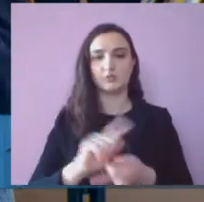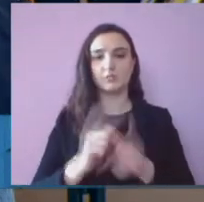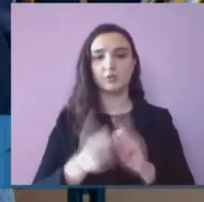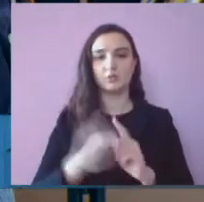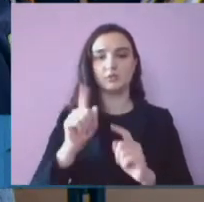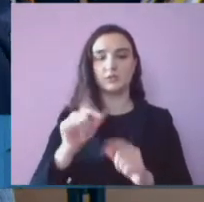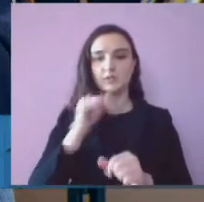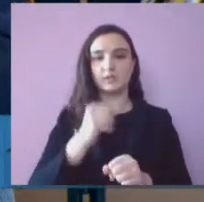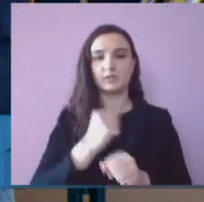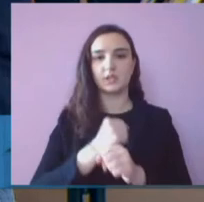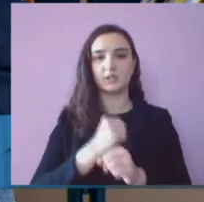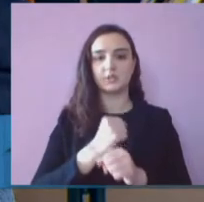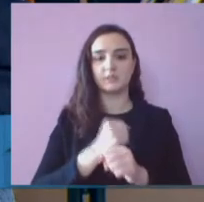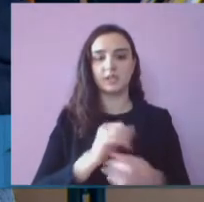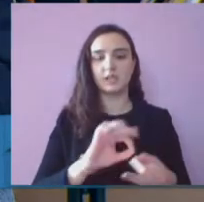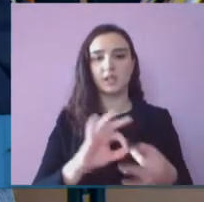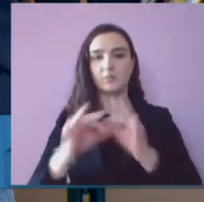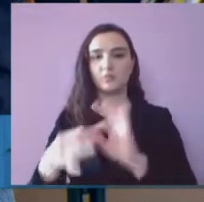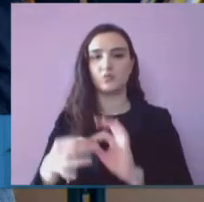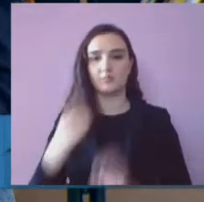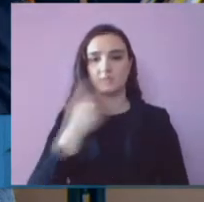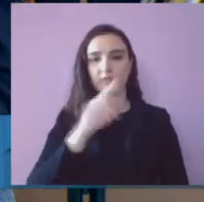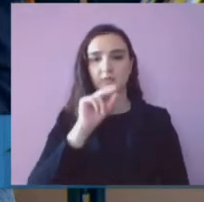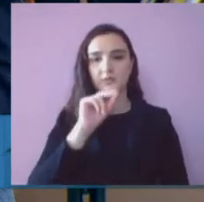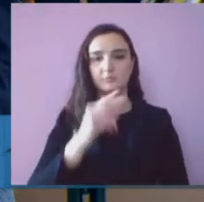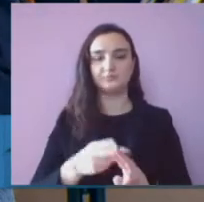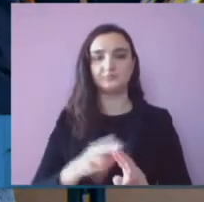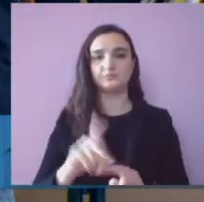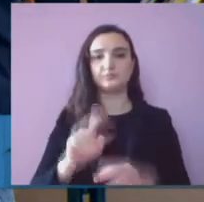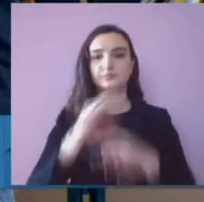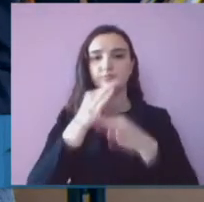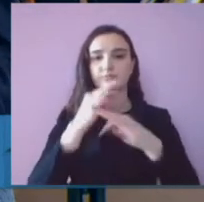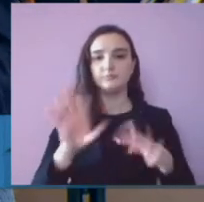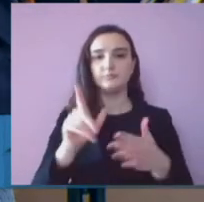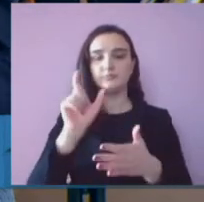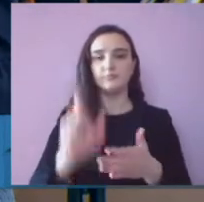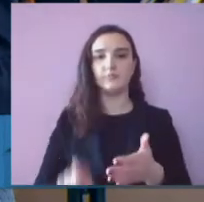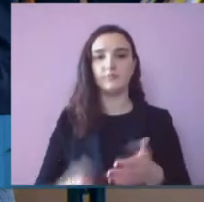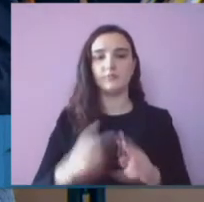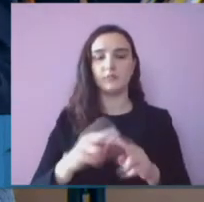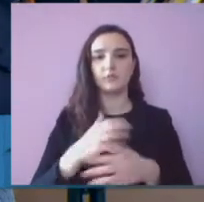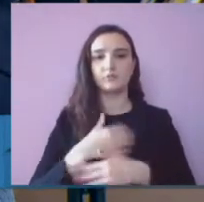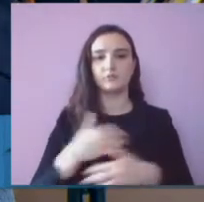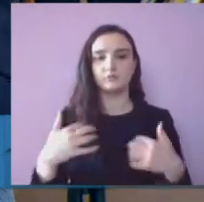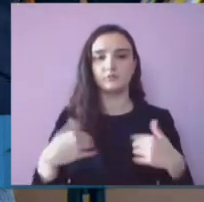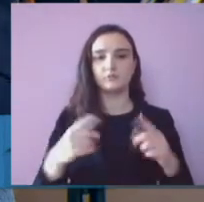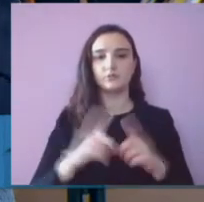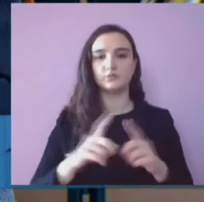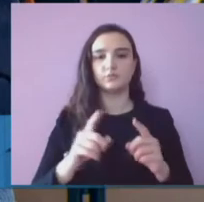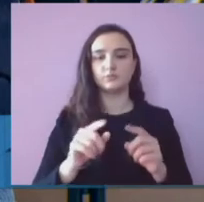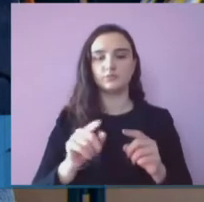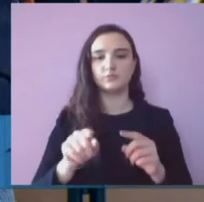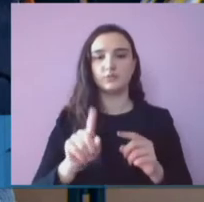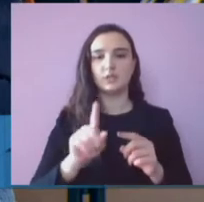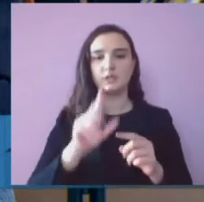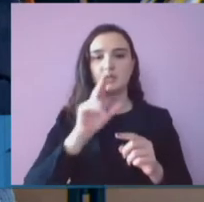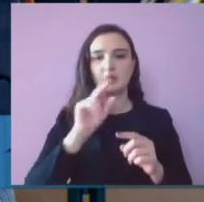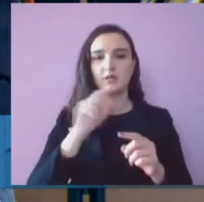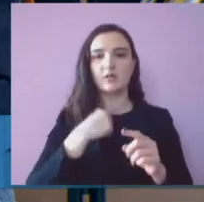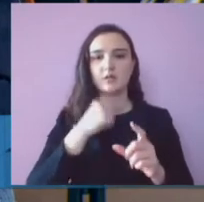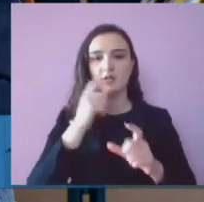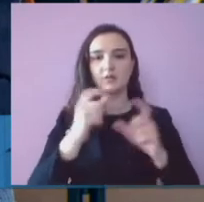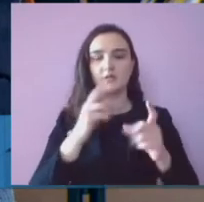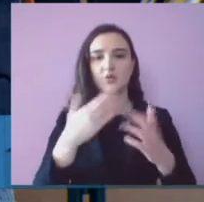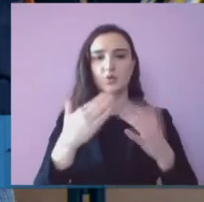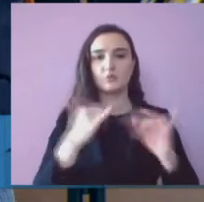გააკეთებს გადაბმულ მეტყველებას, იმიტომ რომ ნებისმიერი არსება, ნებისმიერი ცხოველი, მათ შორის ძუძუმწოვარი, რაღაცა ბგერებს გამოსცემს და კომუნიკაცია